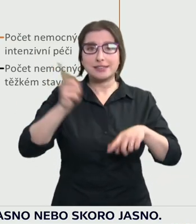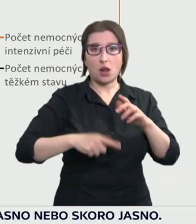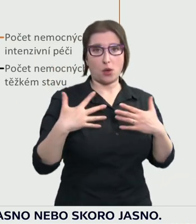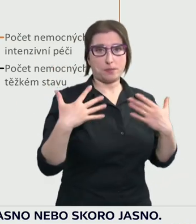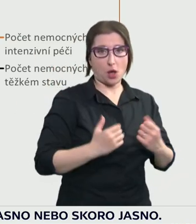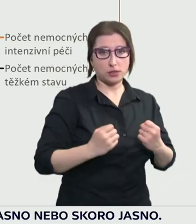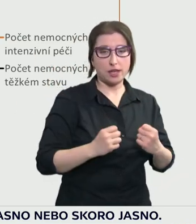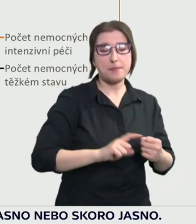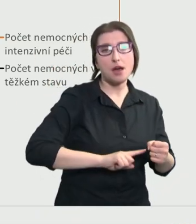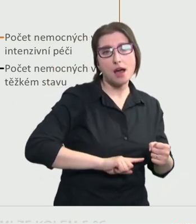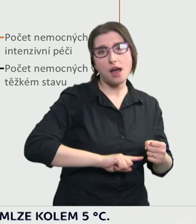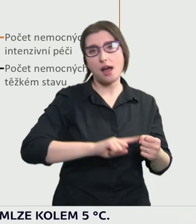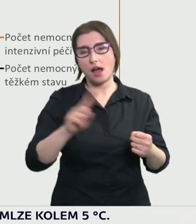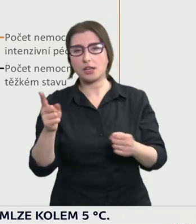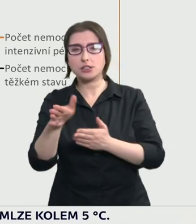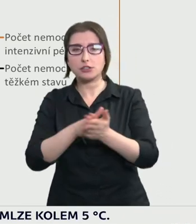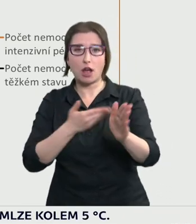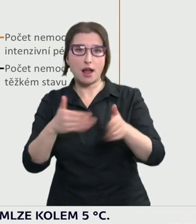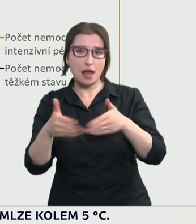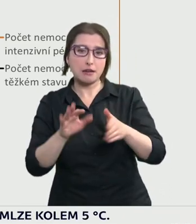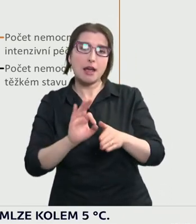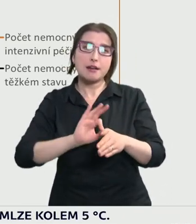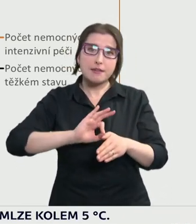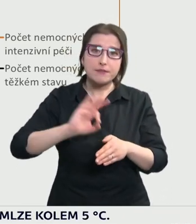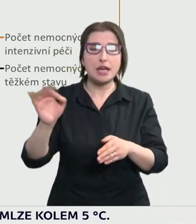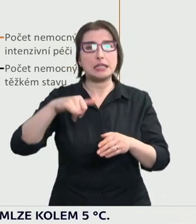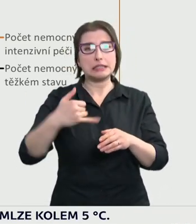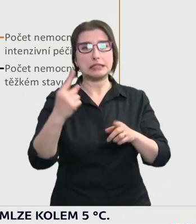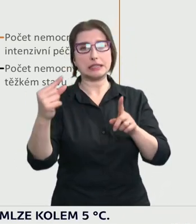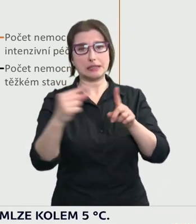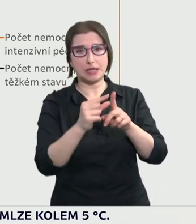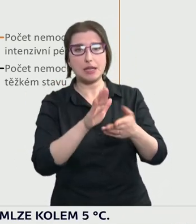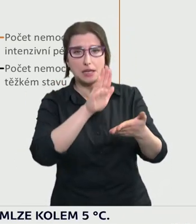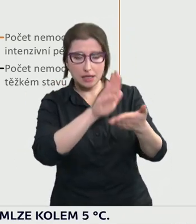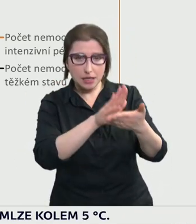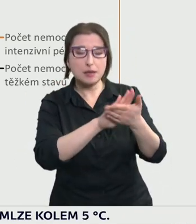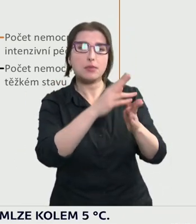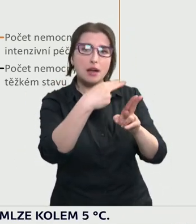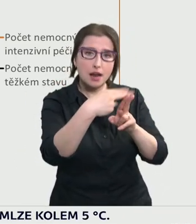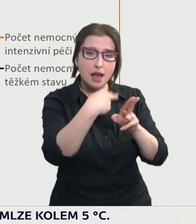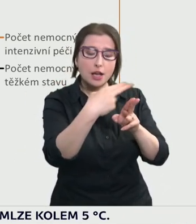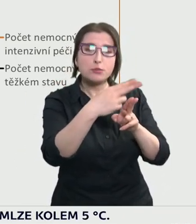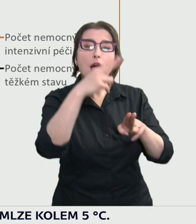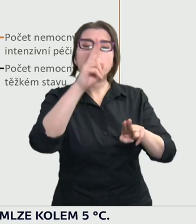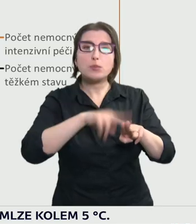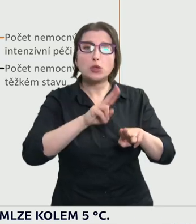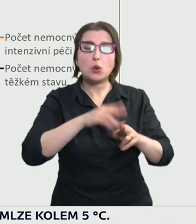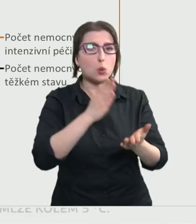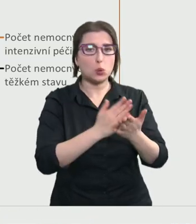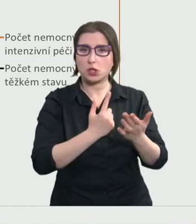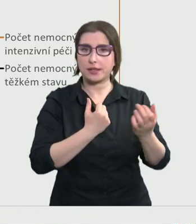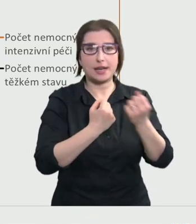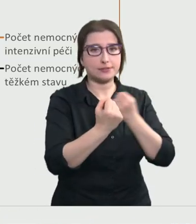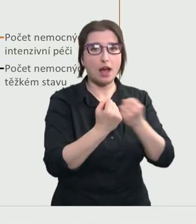do začátku ledna dařilo hospitalizovat na jednotkách intenzivní péče, ale poté již jsme nebyli schopni dál